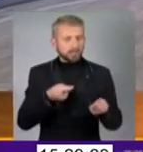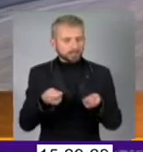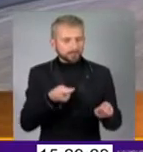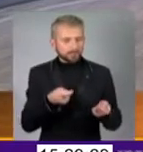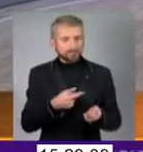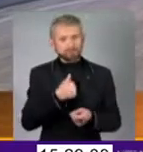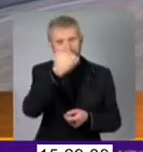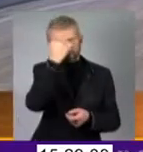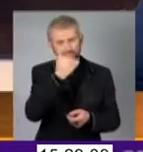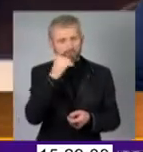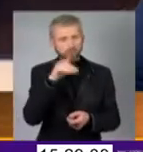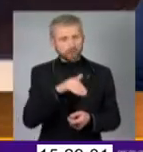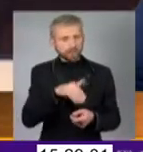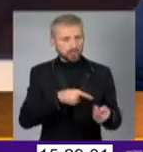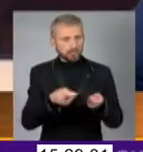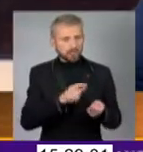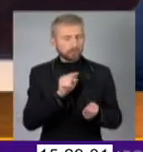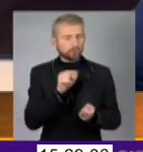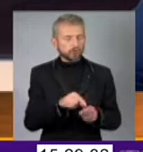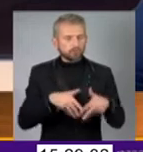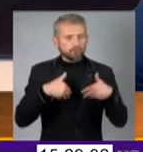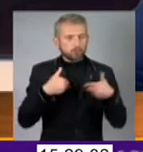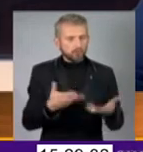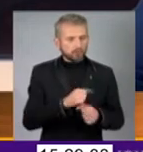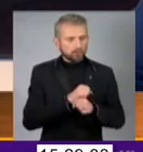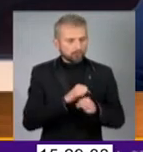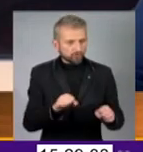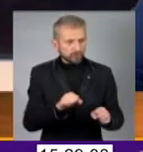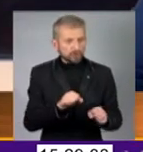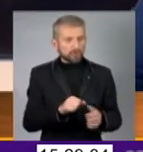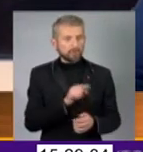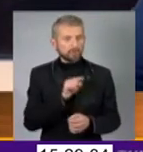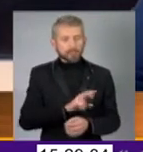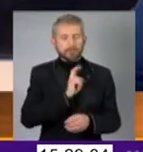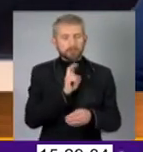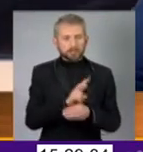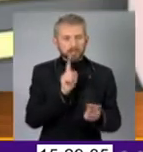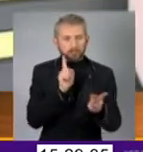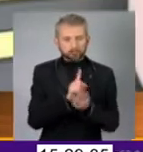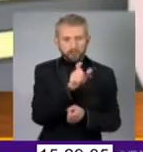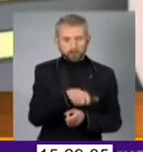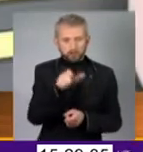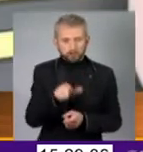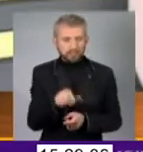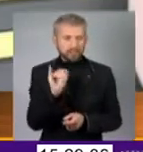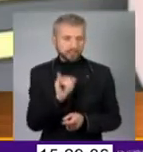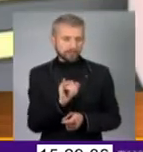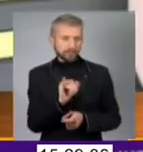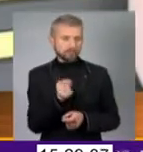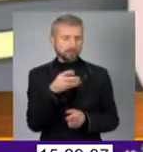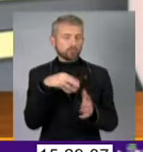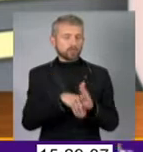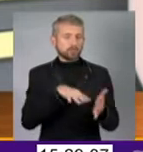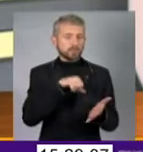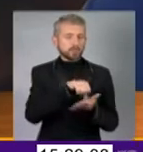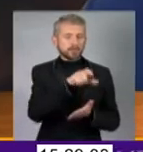Я завдячую Подільській адміністрації, що вони проявили, скажімо так, мужність в даному випадку. Вони прийшли на зустріч з людьми. І в тому числі були